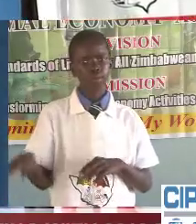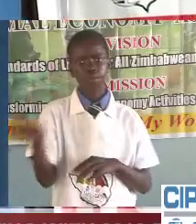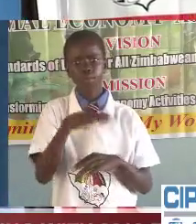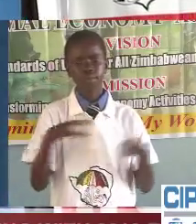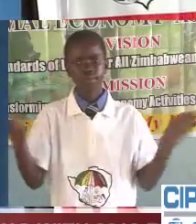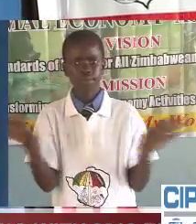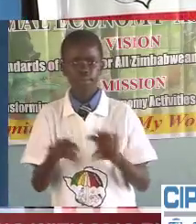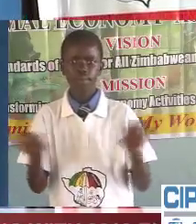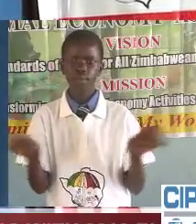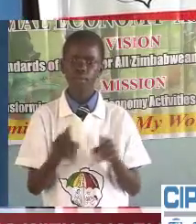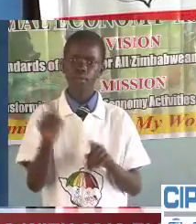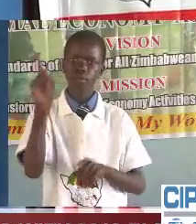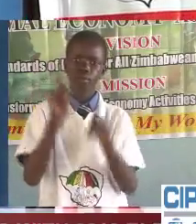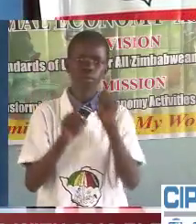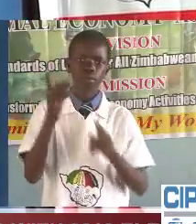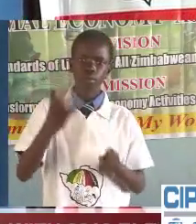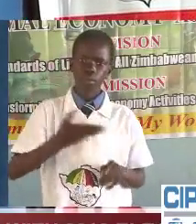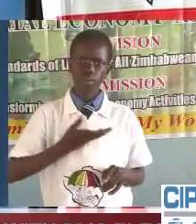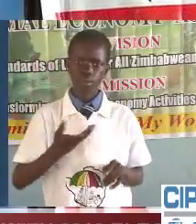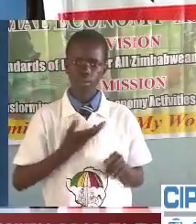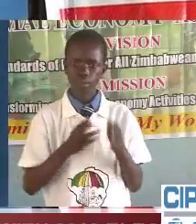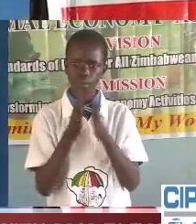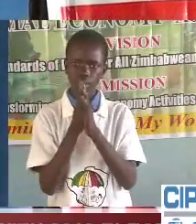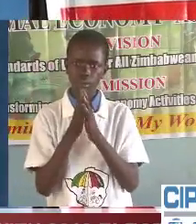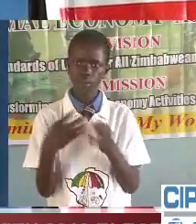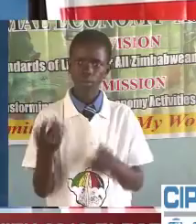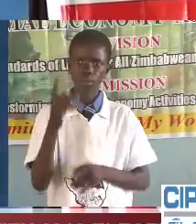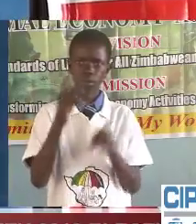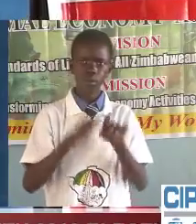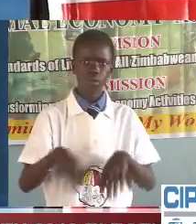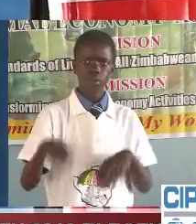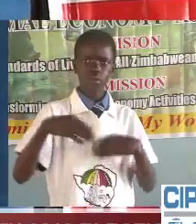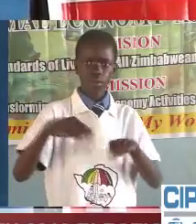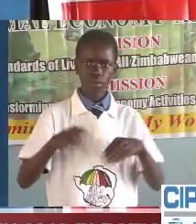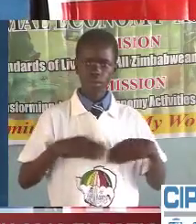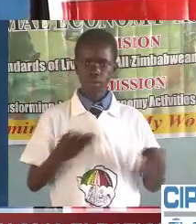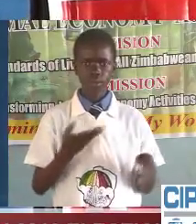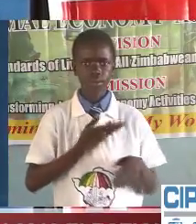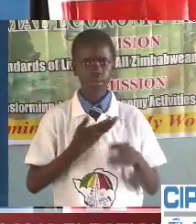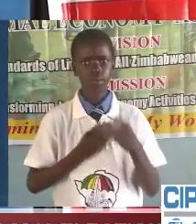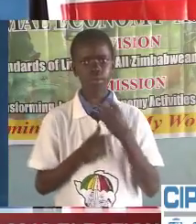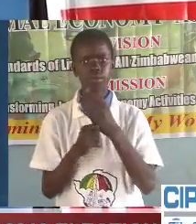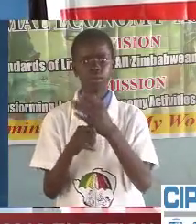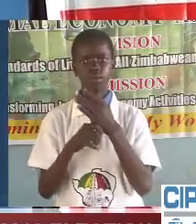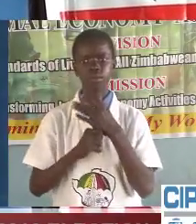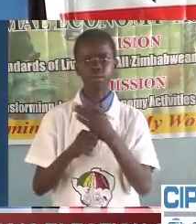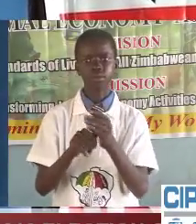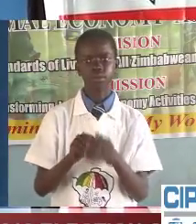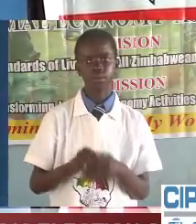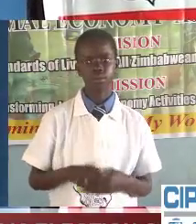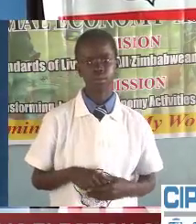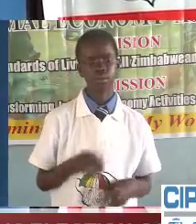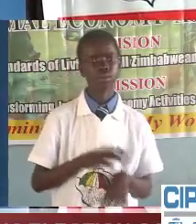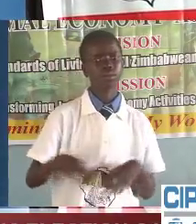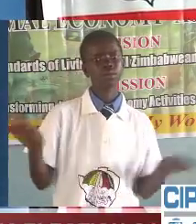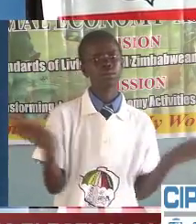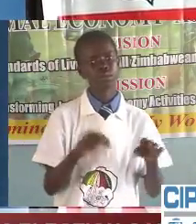tichishanda neleadership yevana vararama neutungamiri hwedu chokuita nevanhu vanorarama